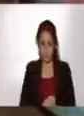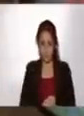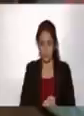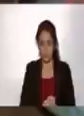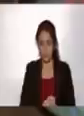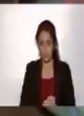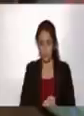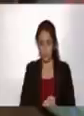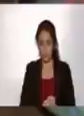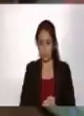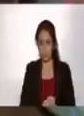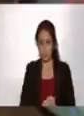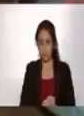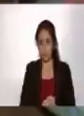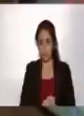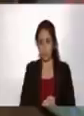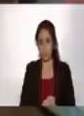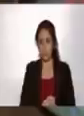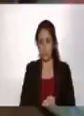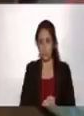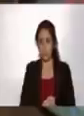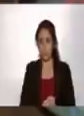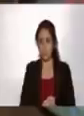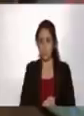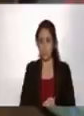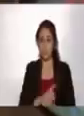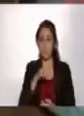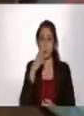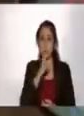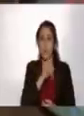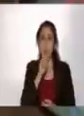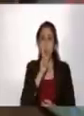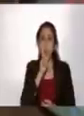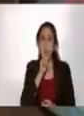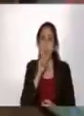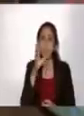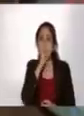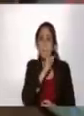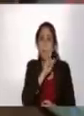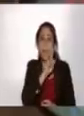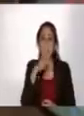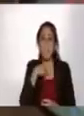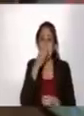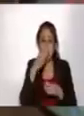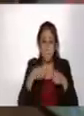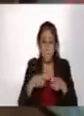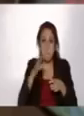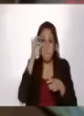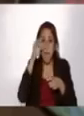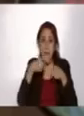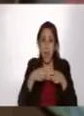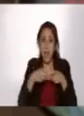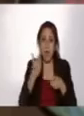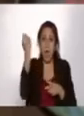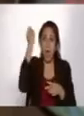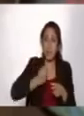قام قال ده واعيه وهتقول لامها، واعيه وهتقول لامها. طلع اللي ما طمرش فيها عيش وملحي وخني، طلع